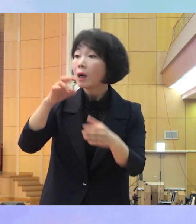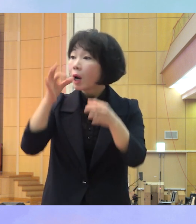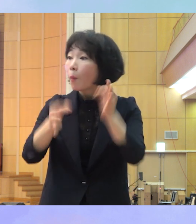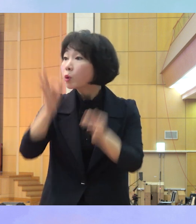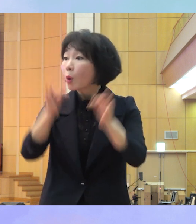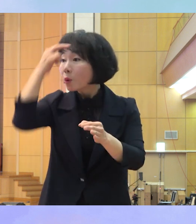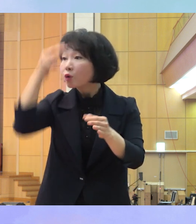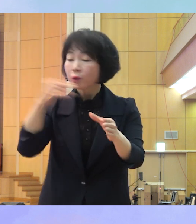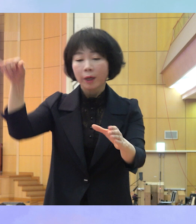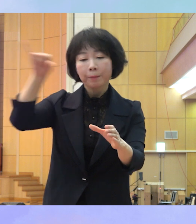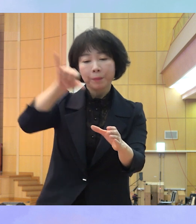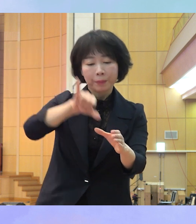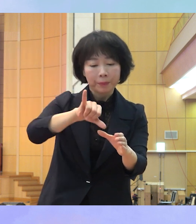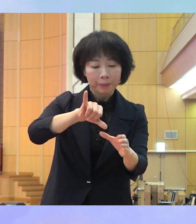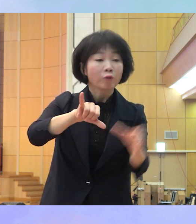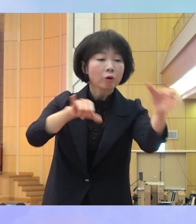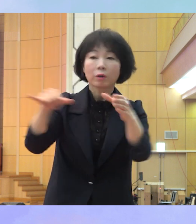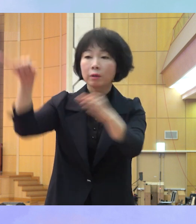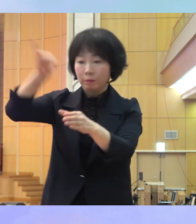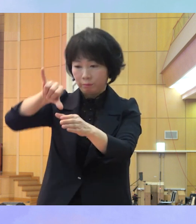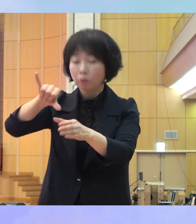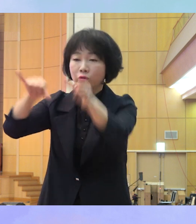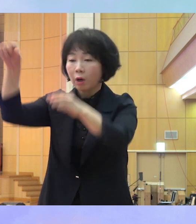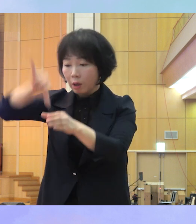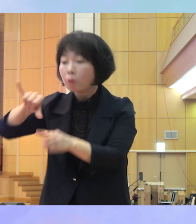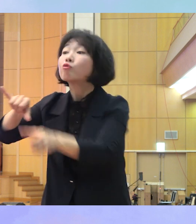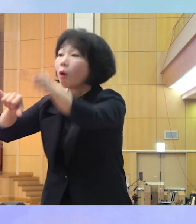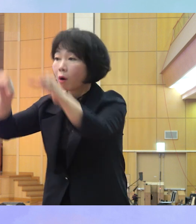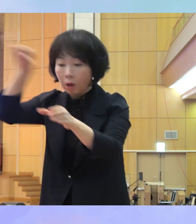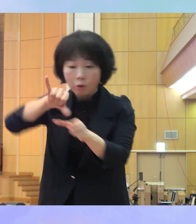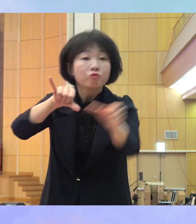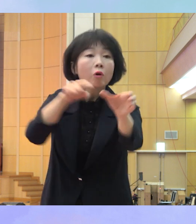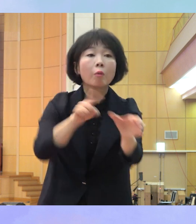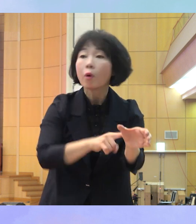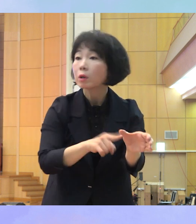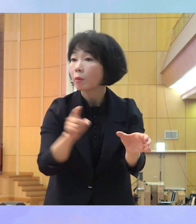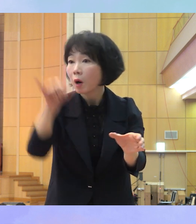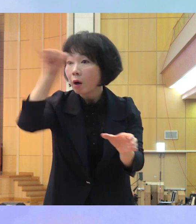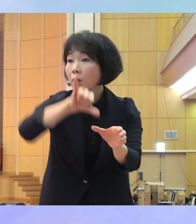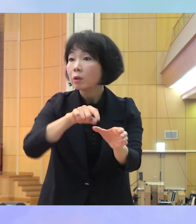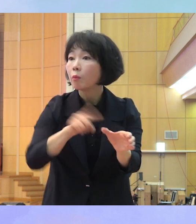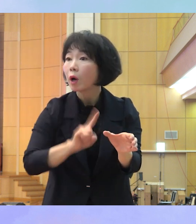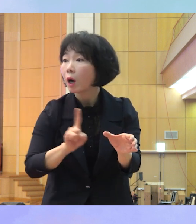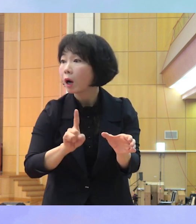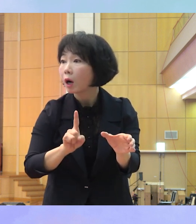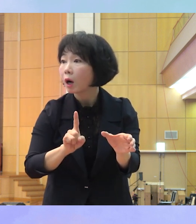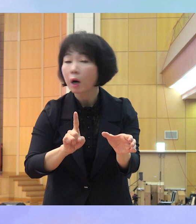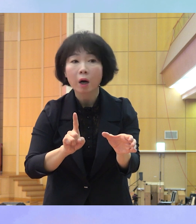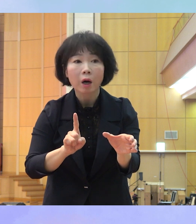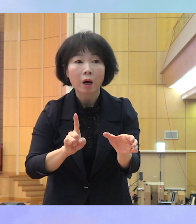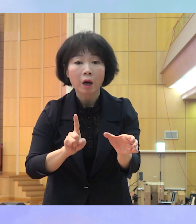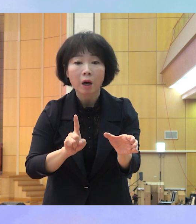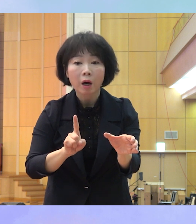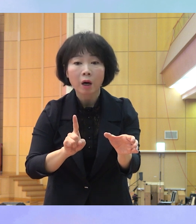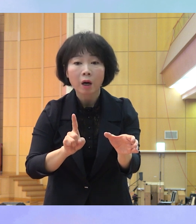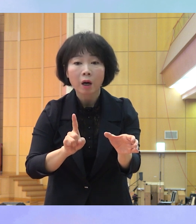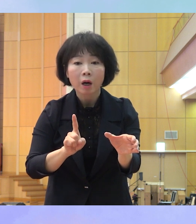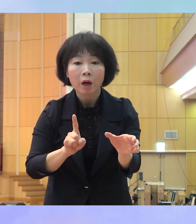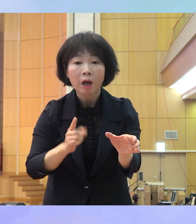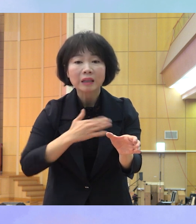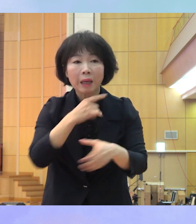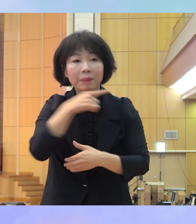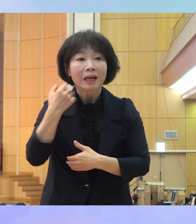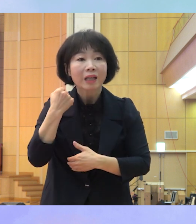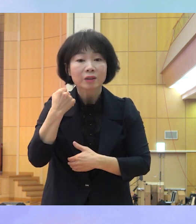포도주 한 잔을 주면서 내 피로 세우는 새 언약이니 곧 너희를